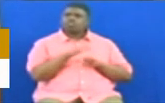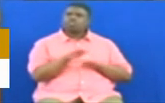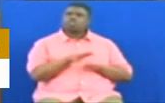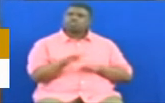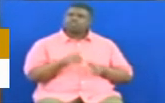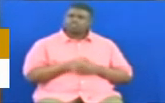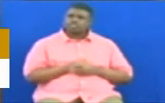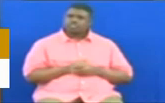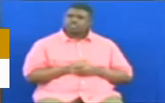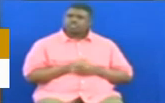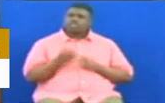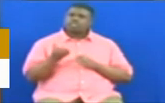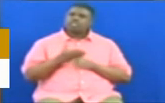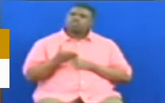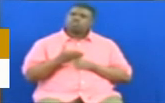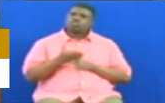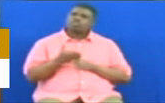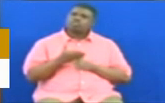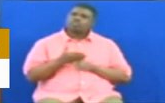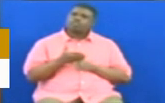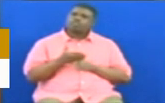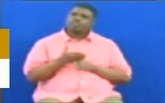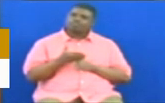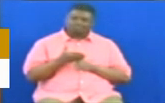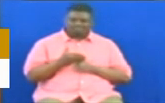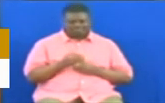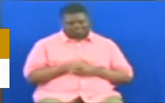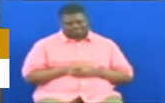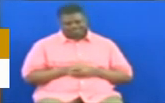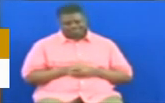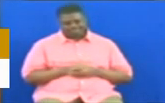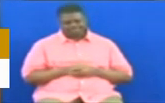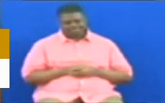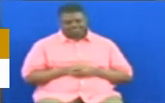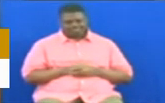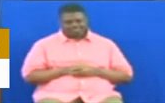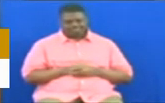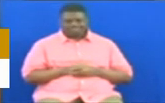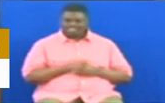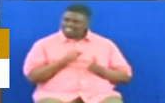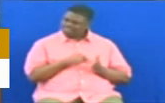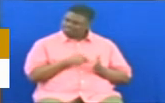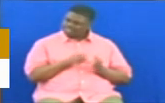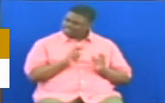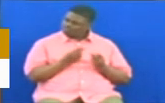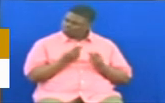kalikuwa kinahusu nafikiri ni hapa au